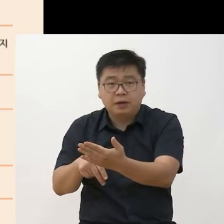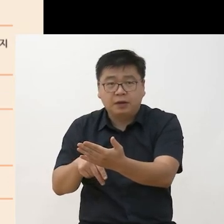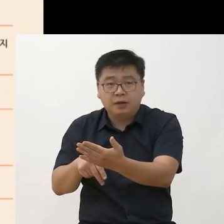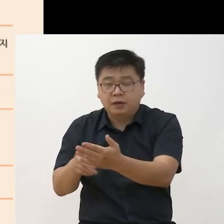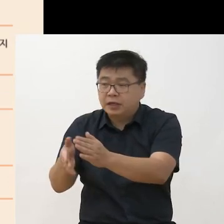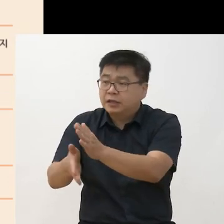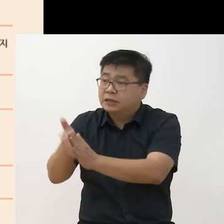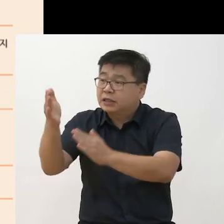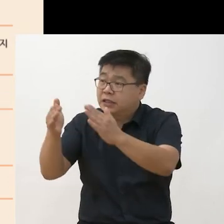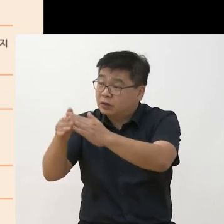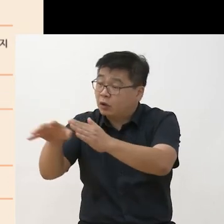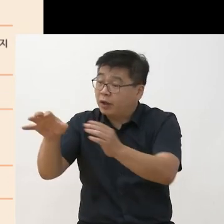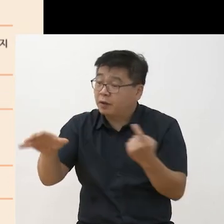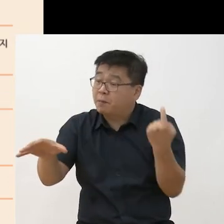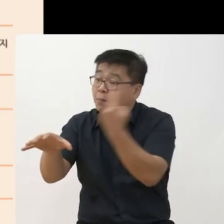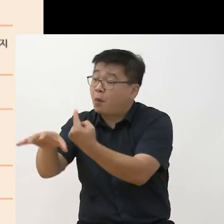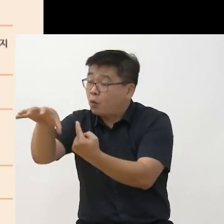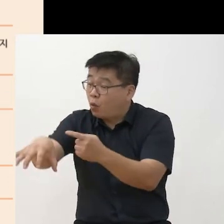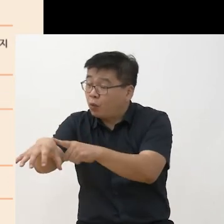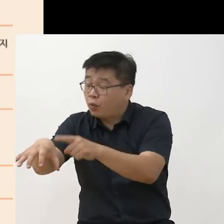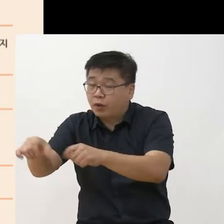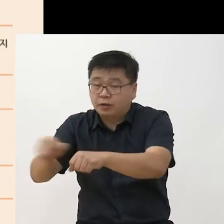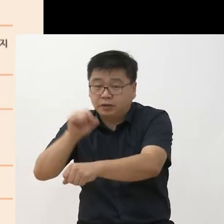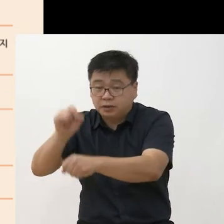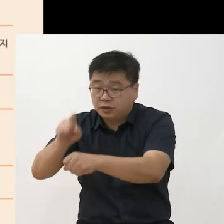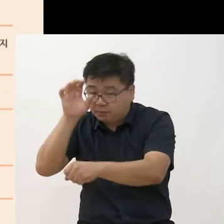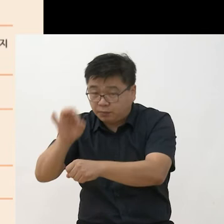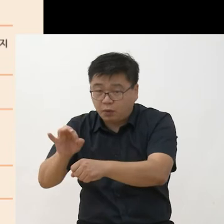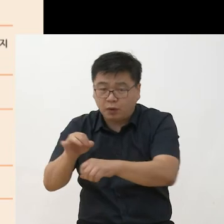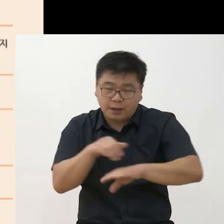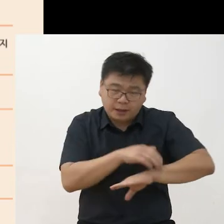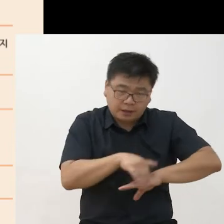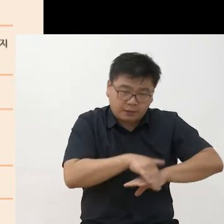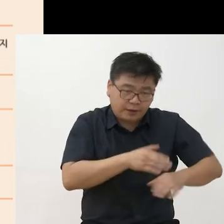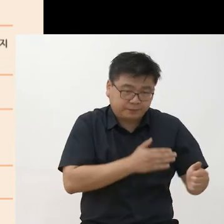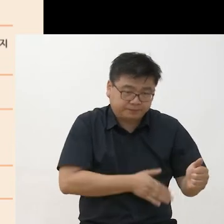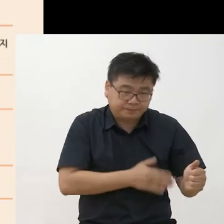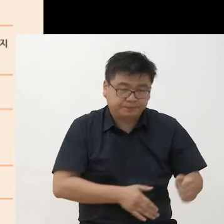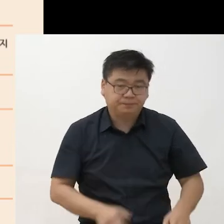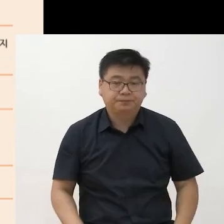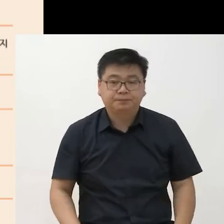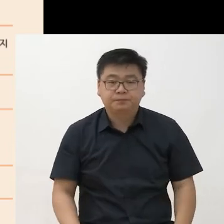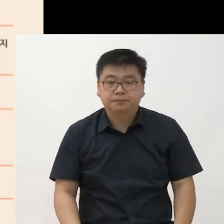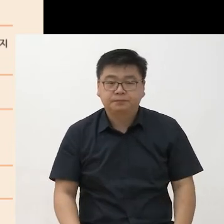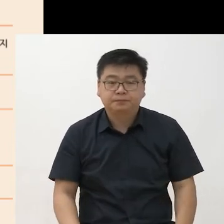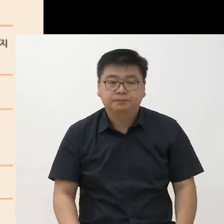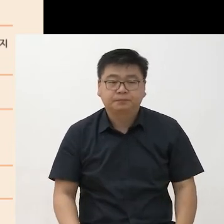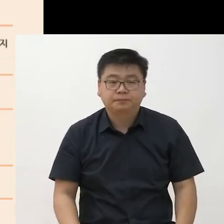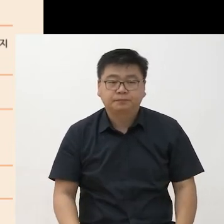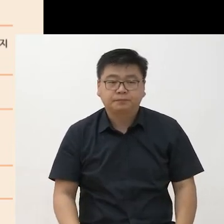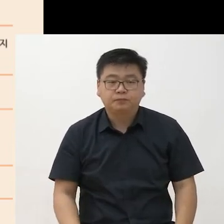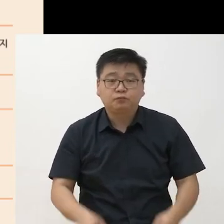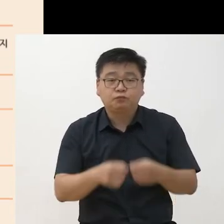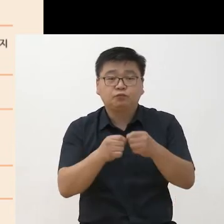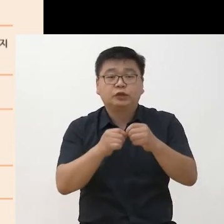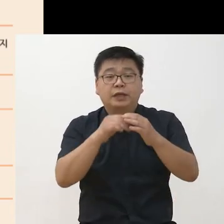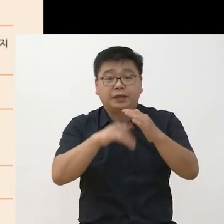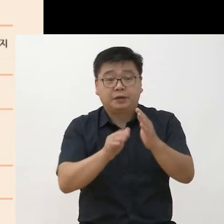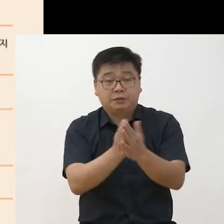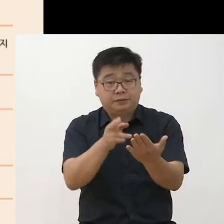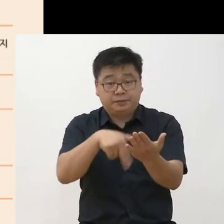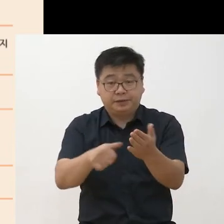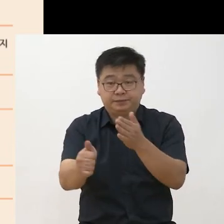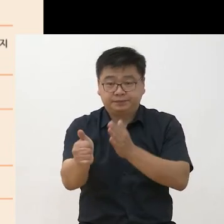그러한 시설 특성을 감안해서 프로그램을 기획을 해주셨으면 좋겠습니다. 자세한 내용은